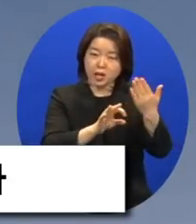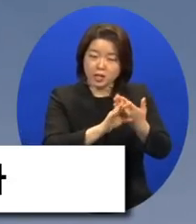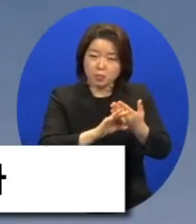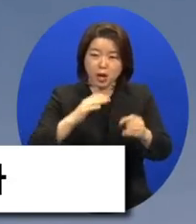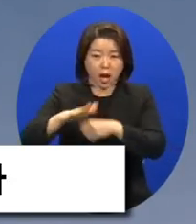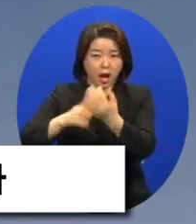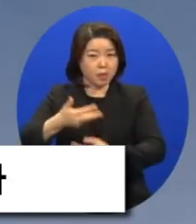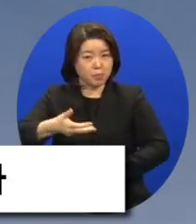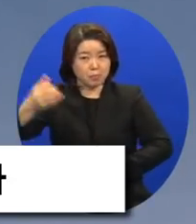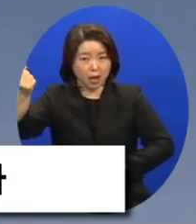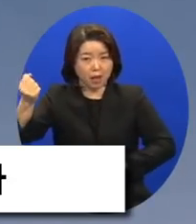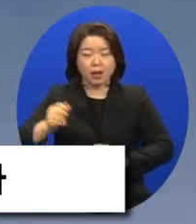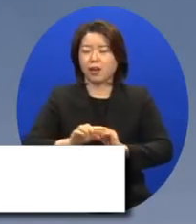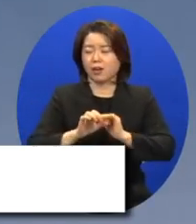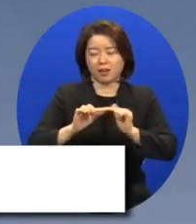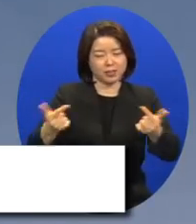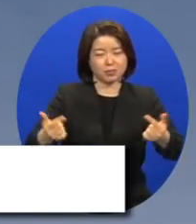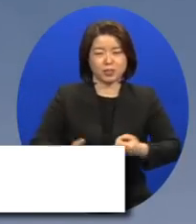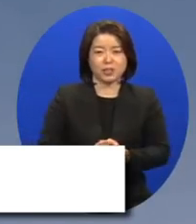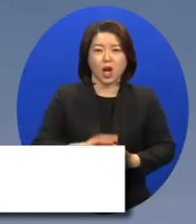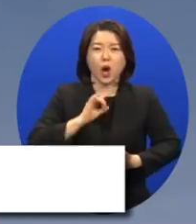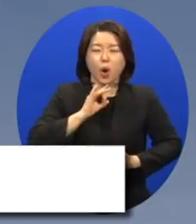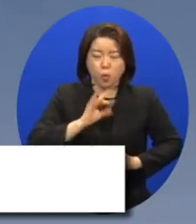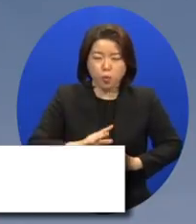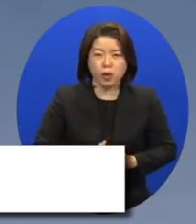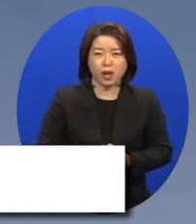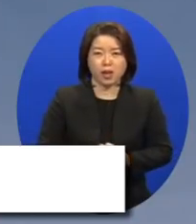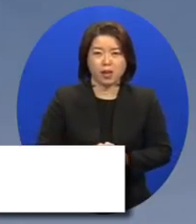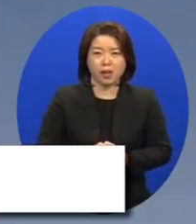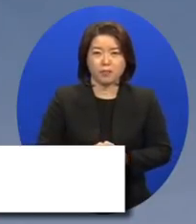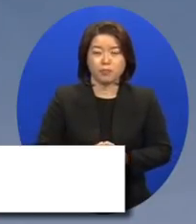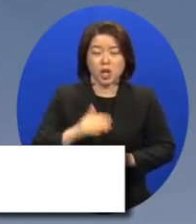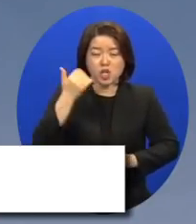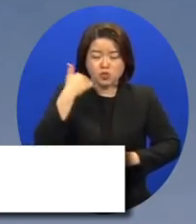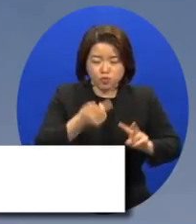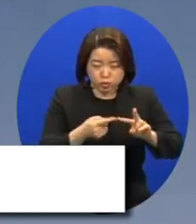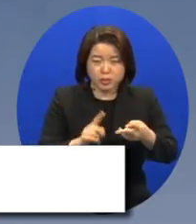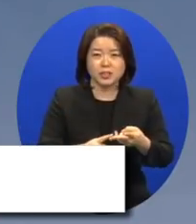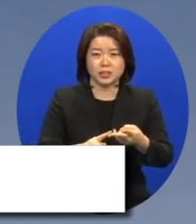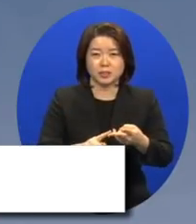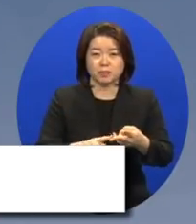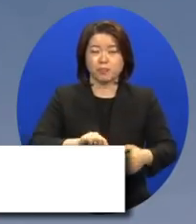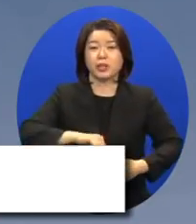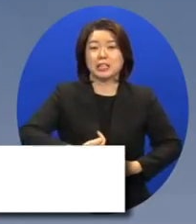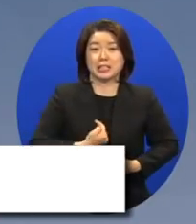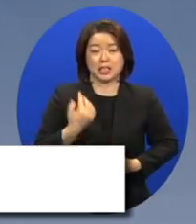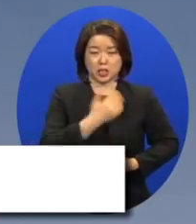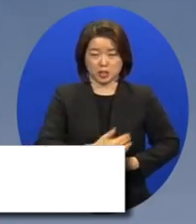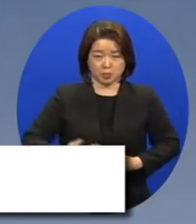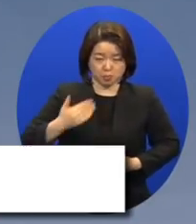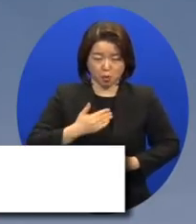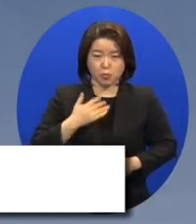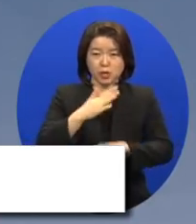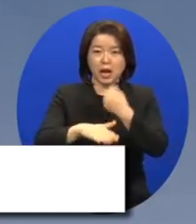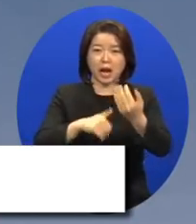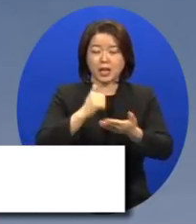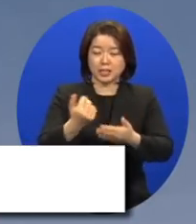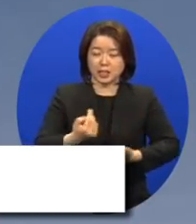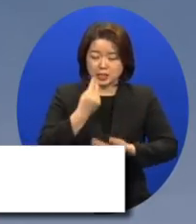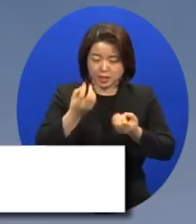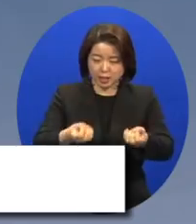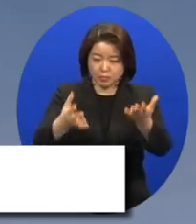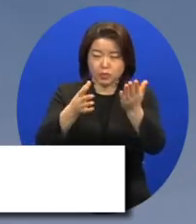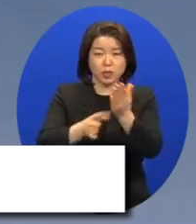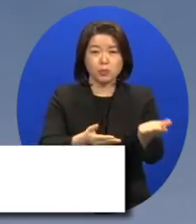받아 주시는 것도 아닙니다 오직 누구든지 자기 몸을 하나님께 산 제물로